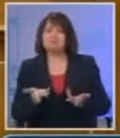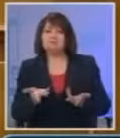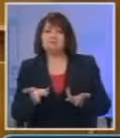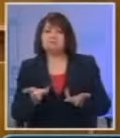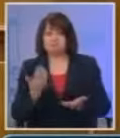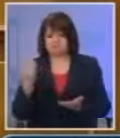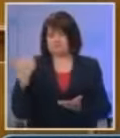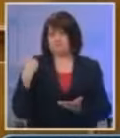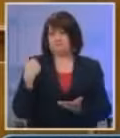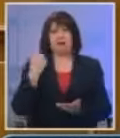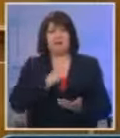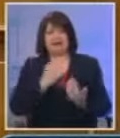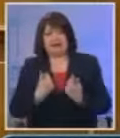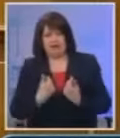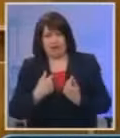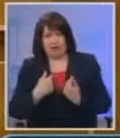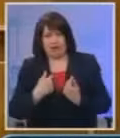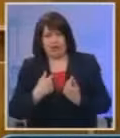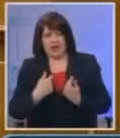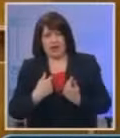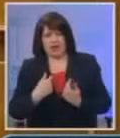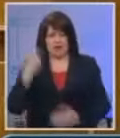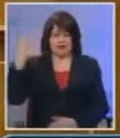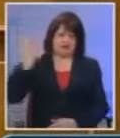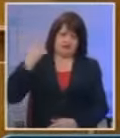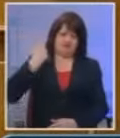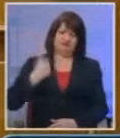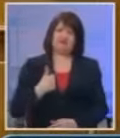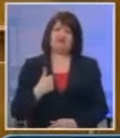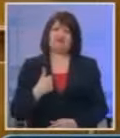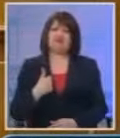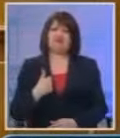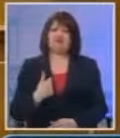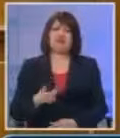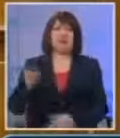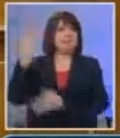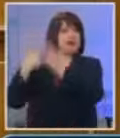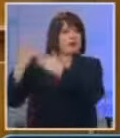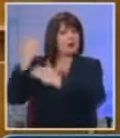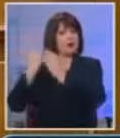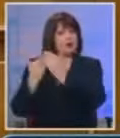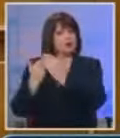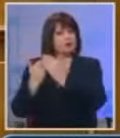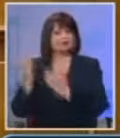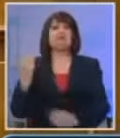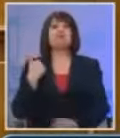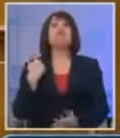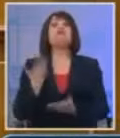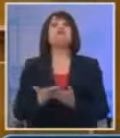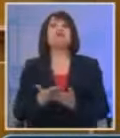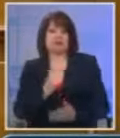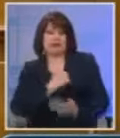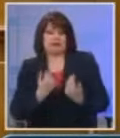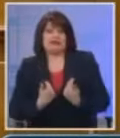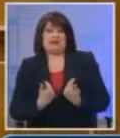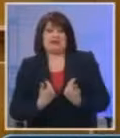και ζητάτε τη δική μας άποψη, κατακρίνοντάς μας για το χθες, χωρίς να ζητάτε την άποψή